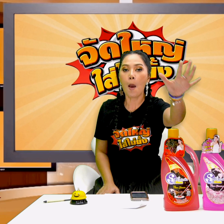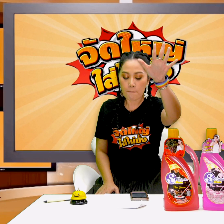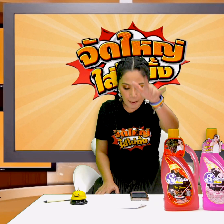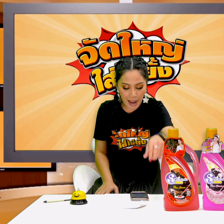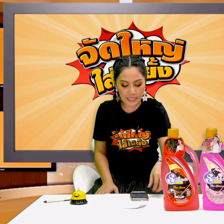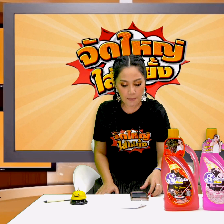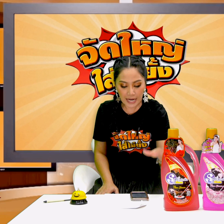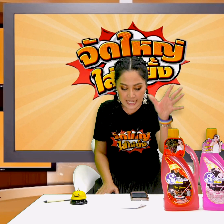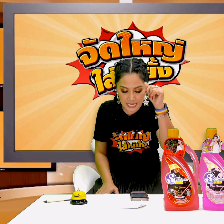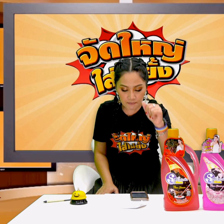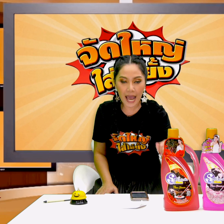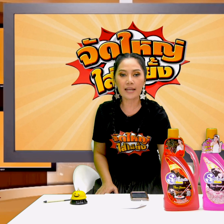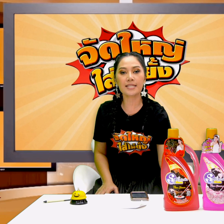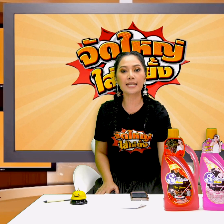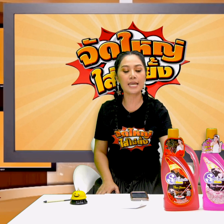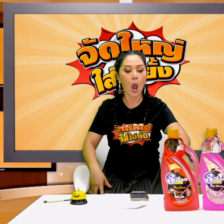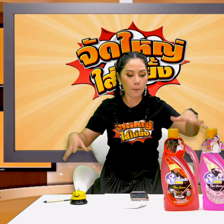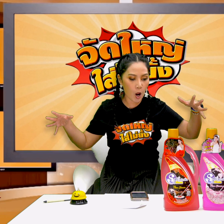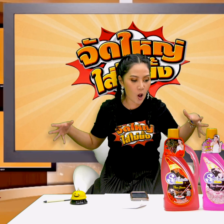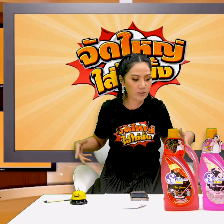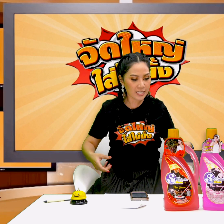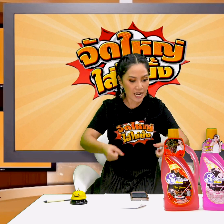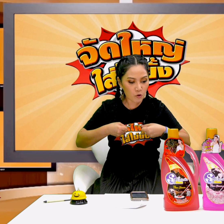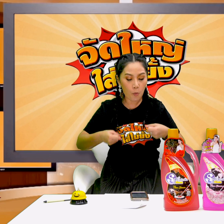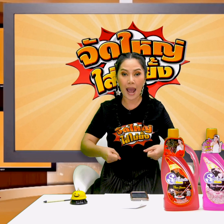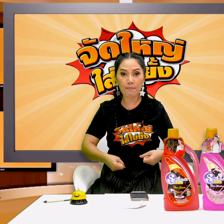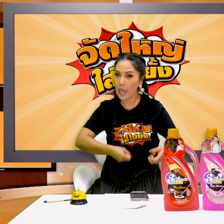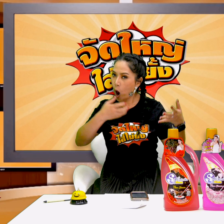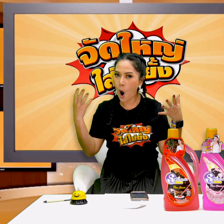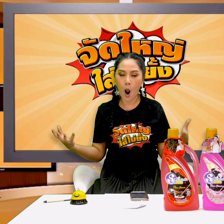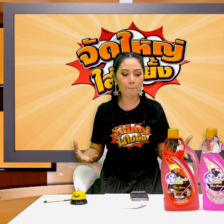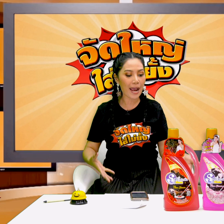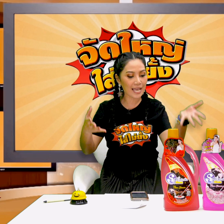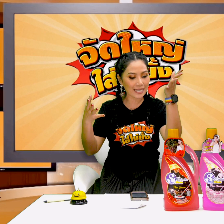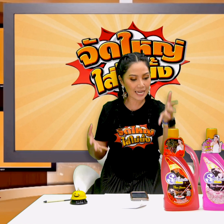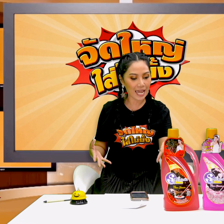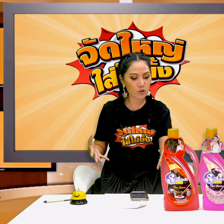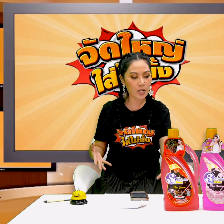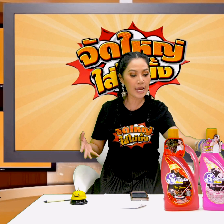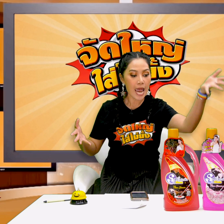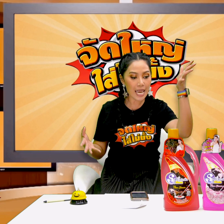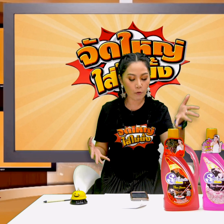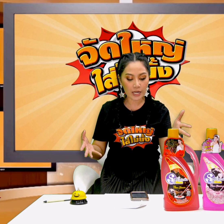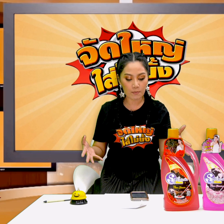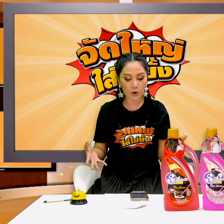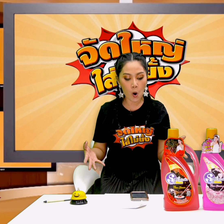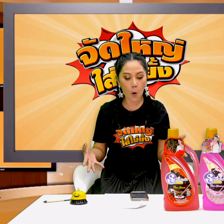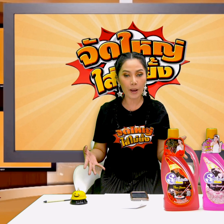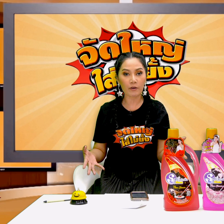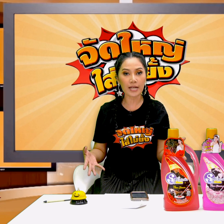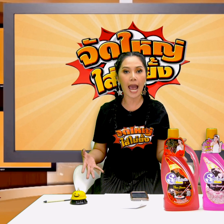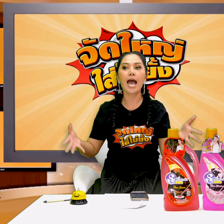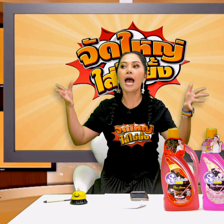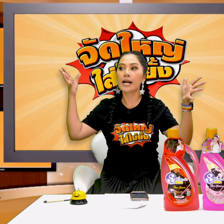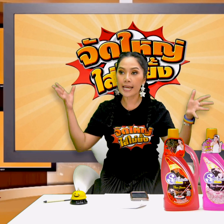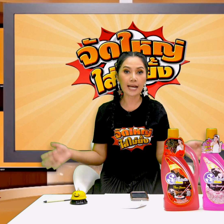นี้แม่บ้านที่บ้านยิ้มได้เลยทันทีเพราะนอกจากจะได้ถูบ้านไปหอมไปทั้งกลิ่นลักชูรี่แล้วก็กลิ่นโมเดิร์นโฮมแล้ว